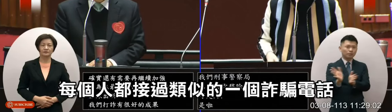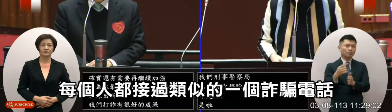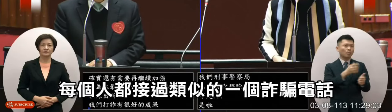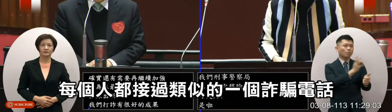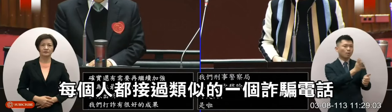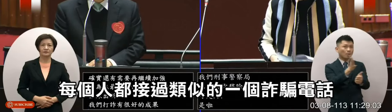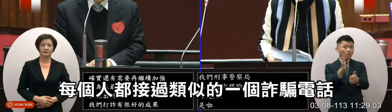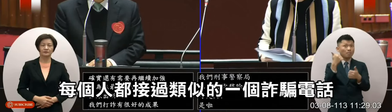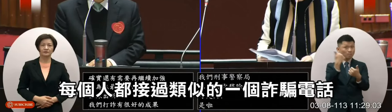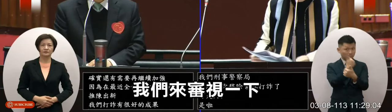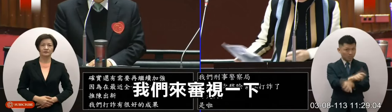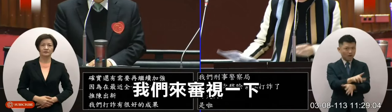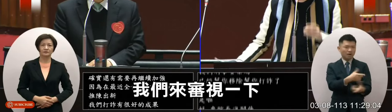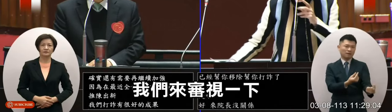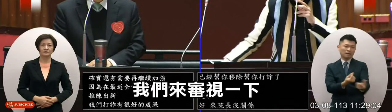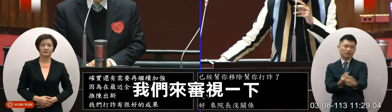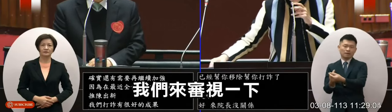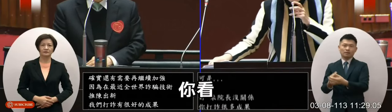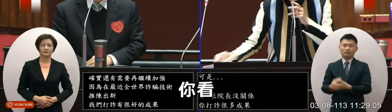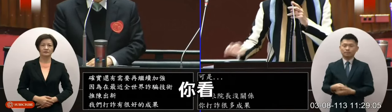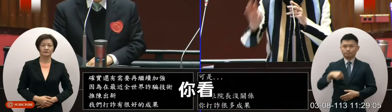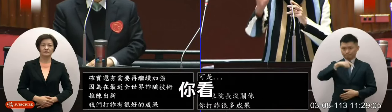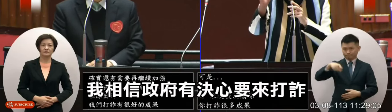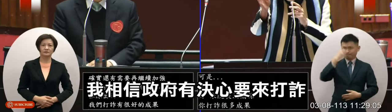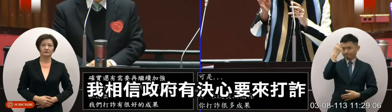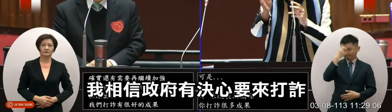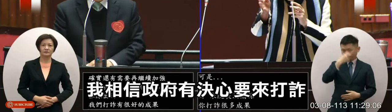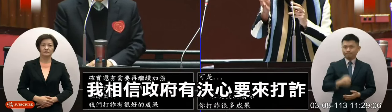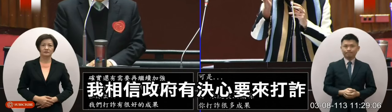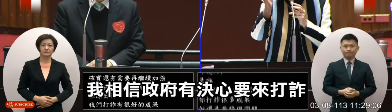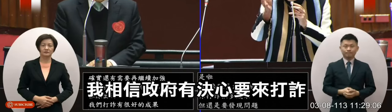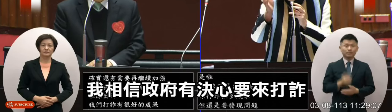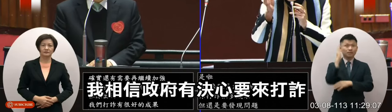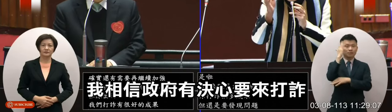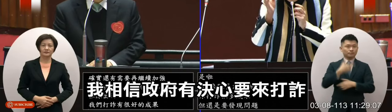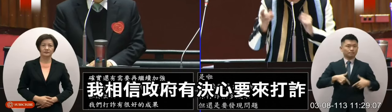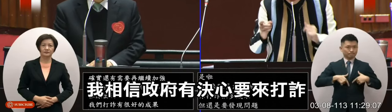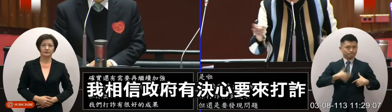接过类似的一个诈骗电话。我们来审视一下，你看，我相信政府有